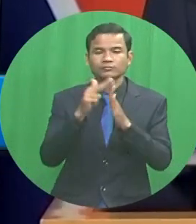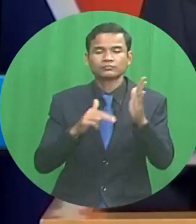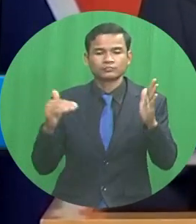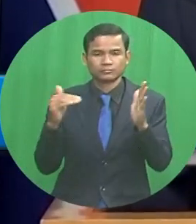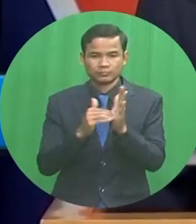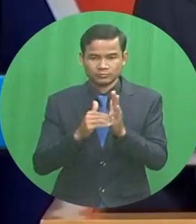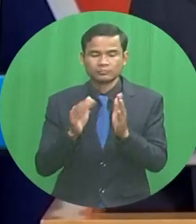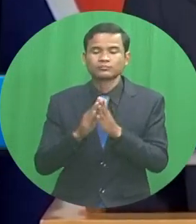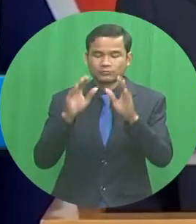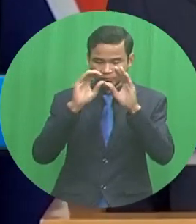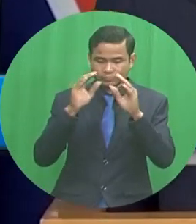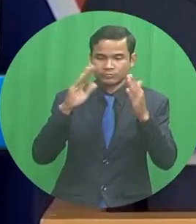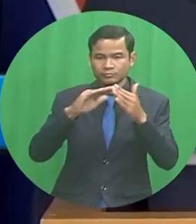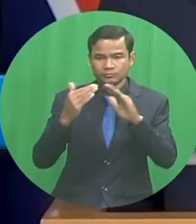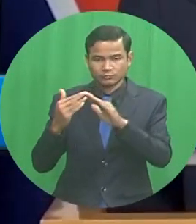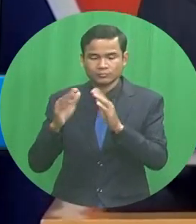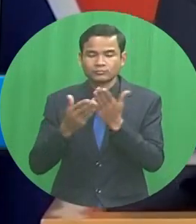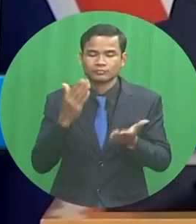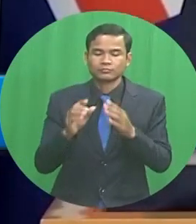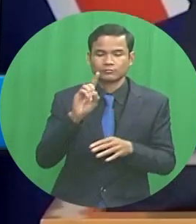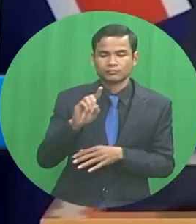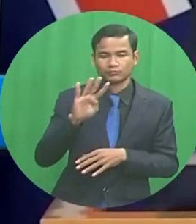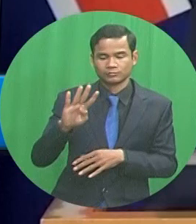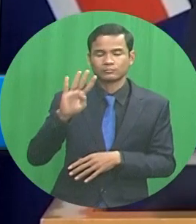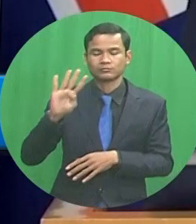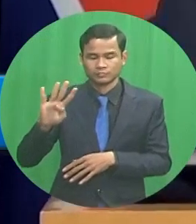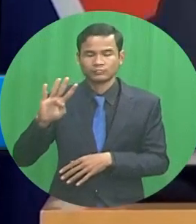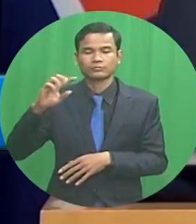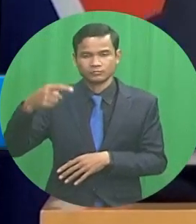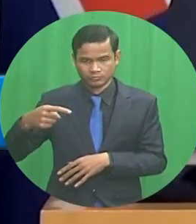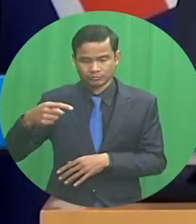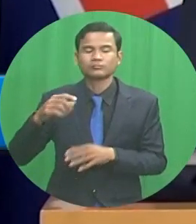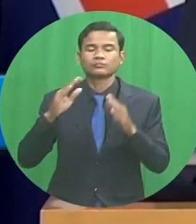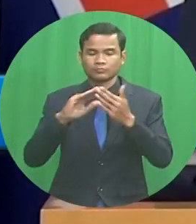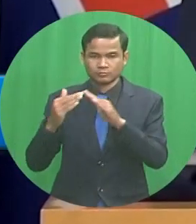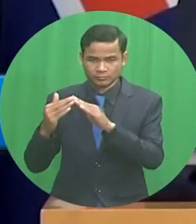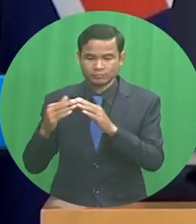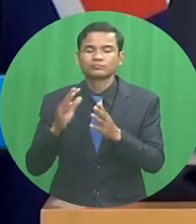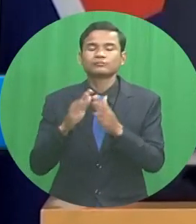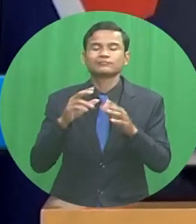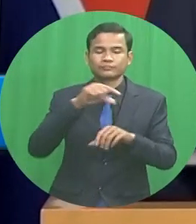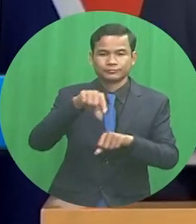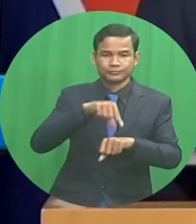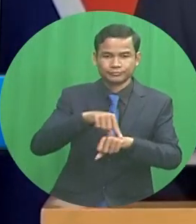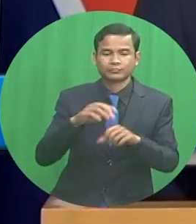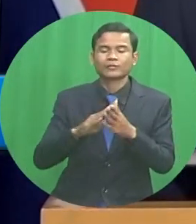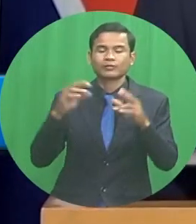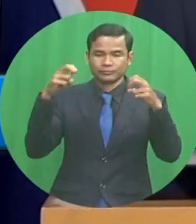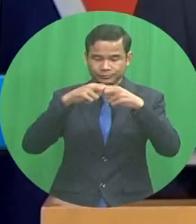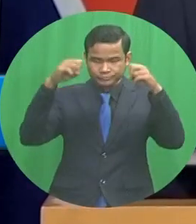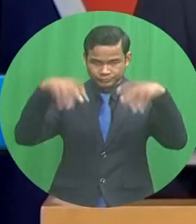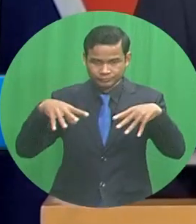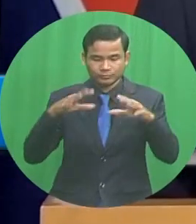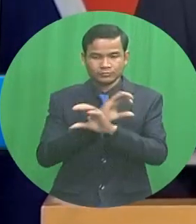បានរាយការណ៍ថាផ្ទះសម្បែងប្រហែលជា 144,000 ខ្នងនៅលើកោះភៀកខាងជើងគឺគ្មានថាមពលអគ្គិសនីប្រើ